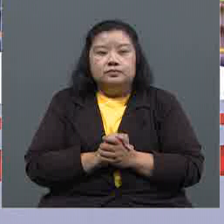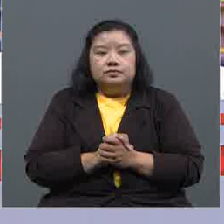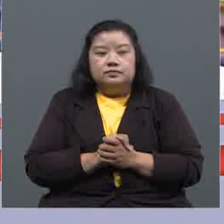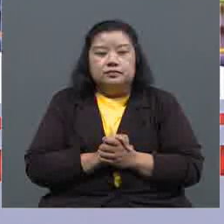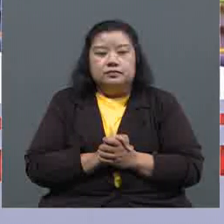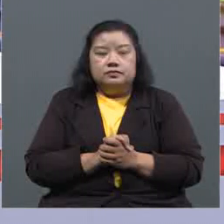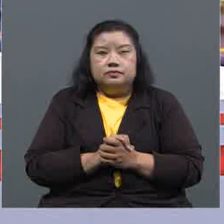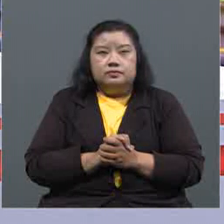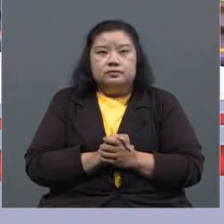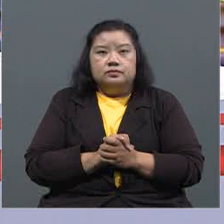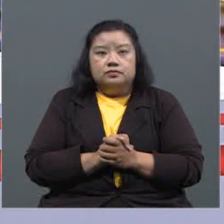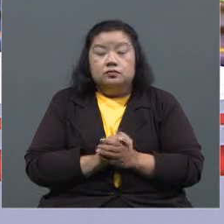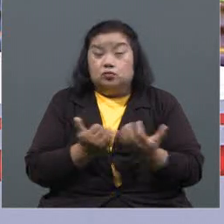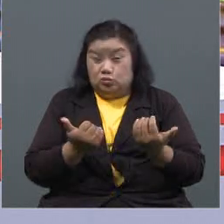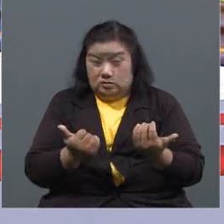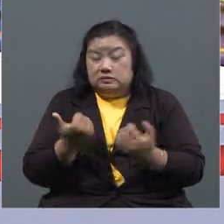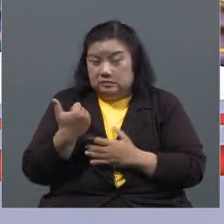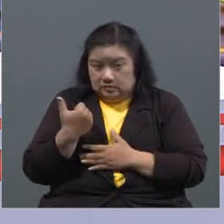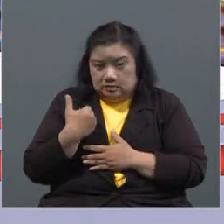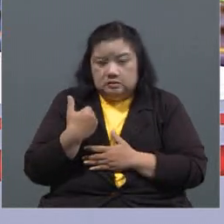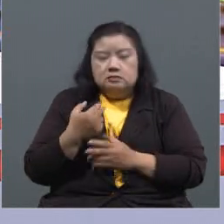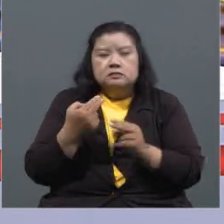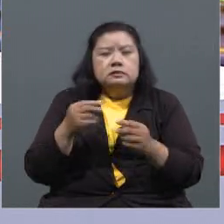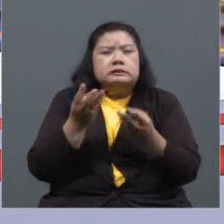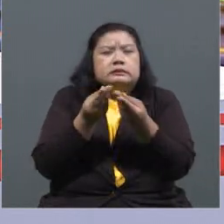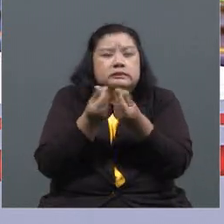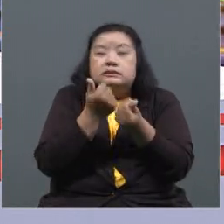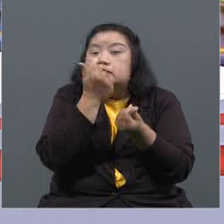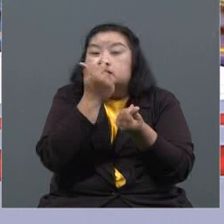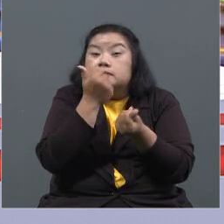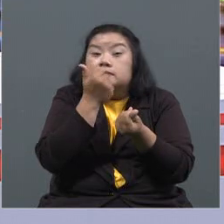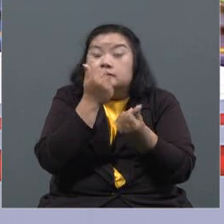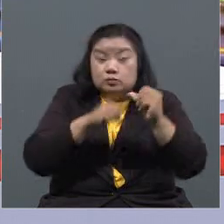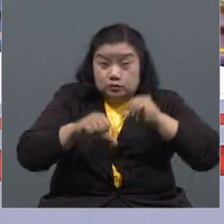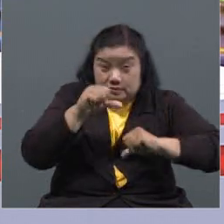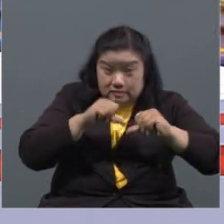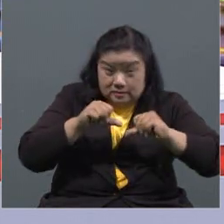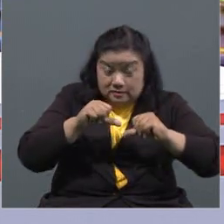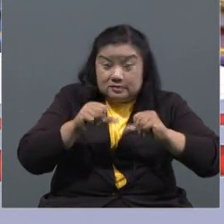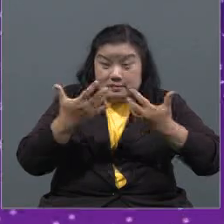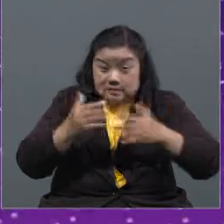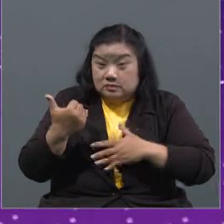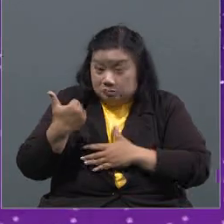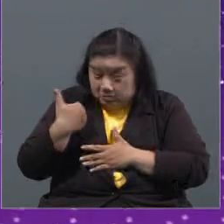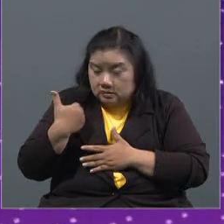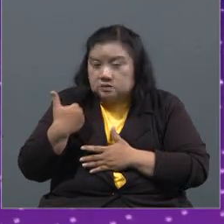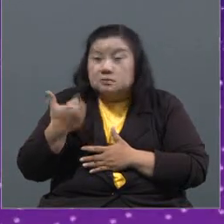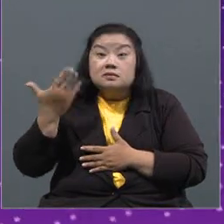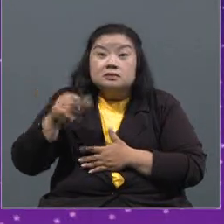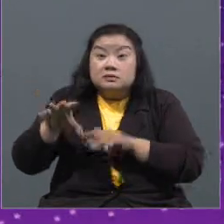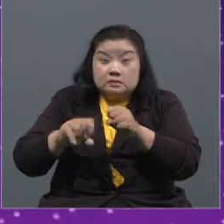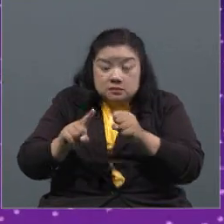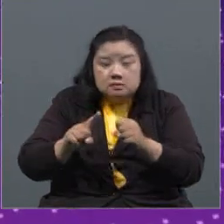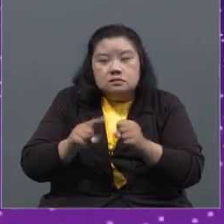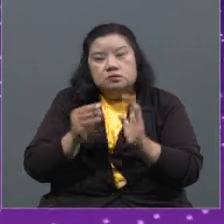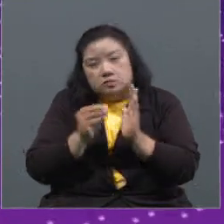ส่วนความคืบหน้าการขนกากแคดเมียมไปฝังกลบที่จังหวัดตากนะคะหลังจากที่ไปเจอกระจายอยู่ทั้งในกรุงเทพทั้งที่สมุทรสาคร